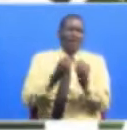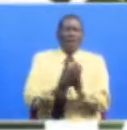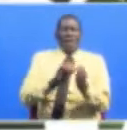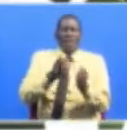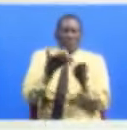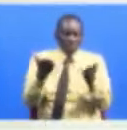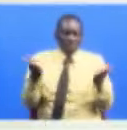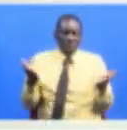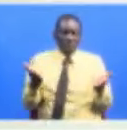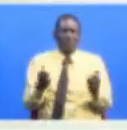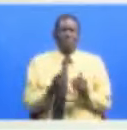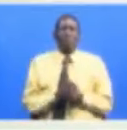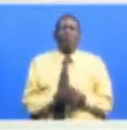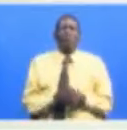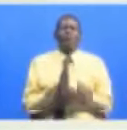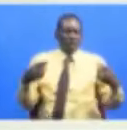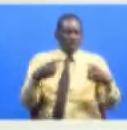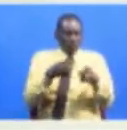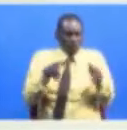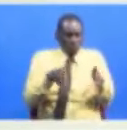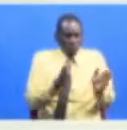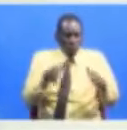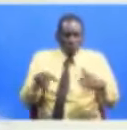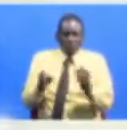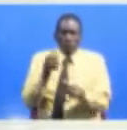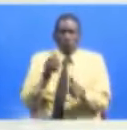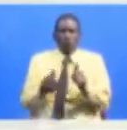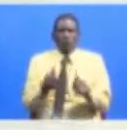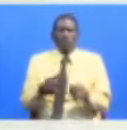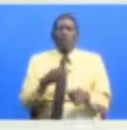kadhal nj tof tof Auti